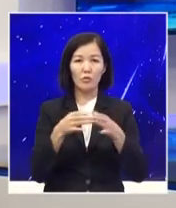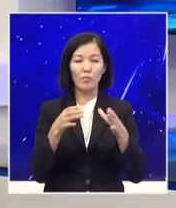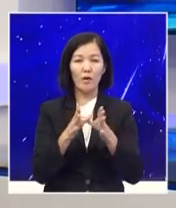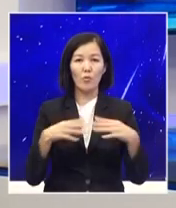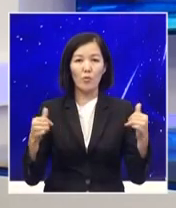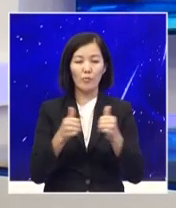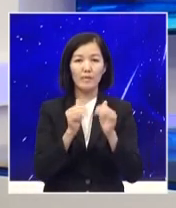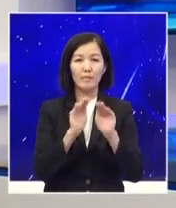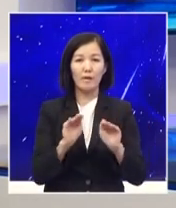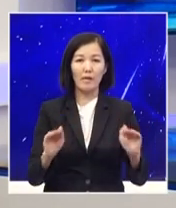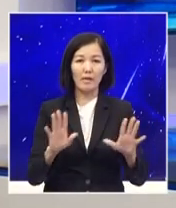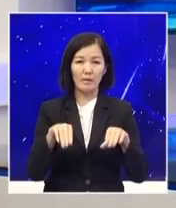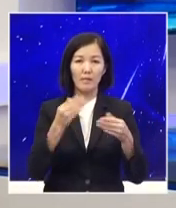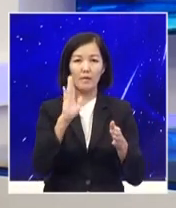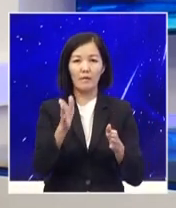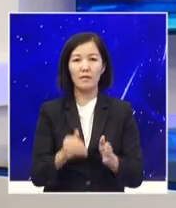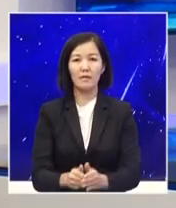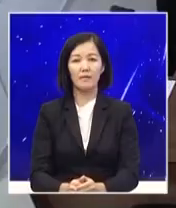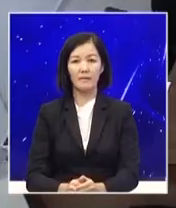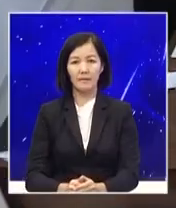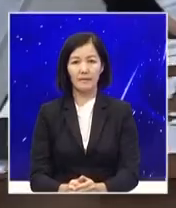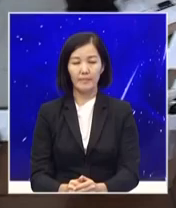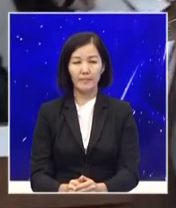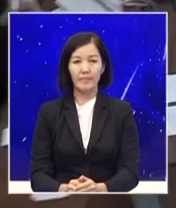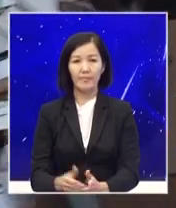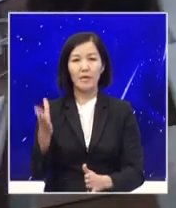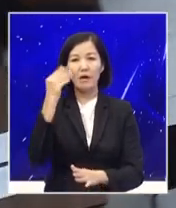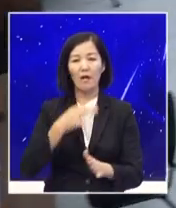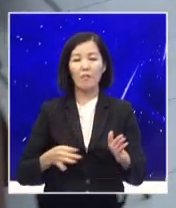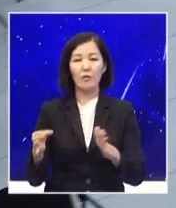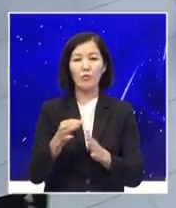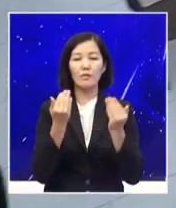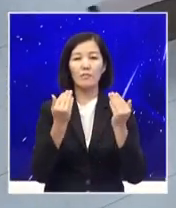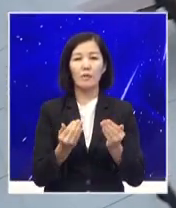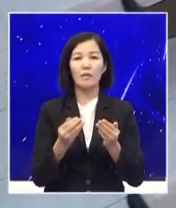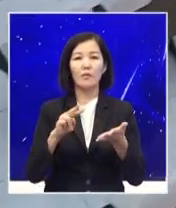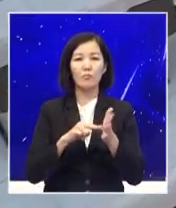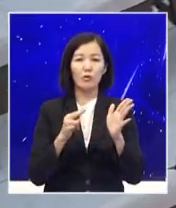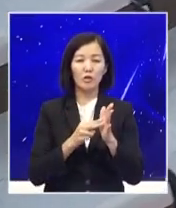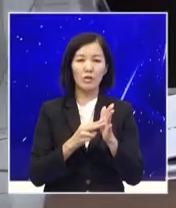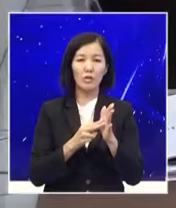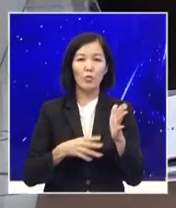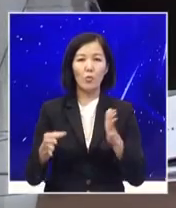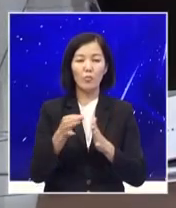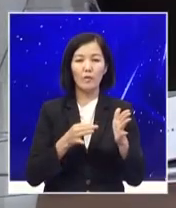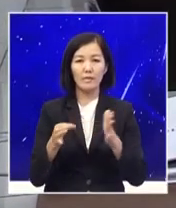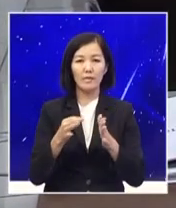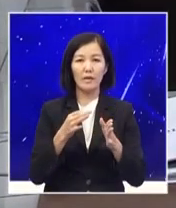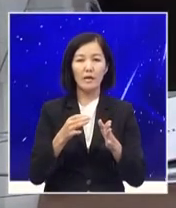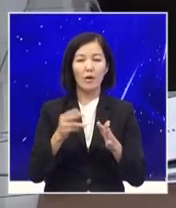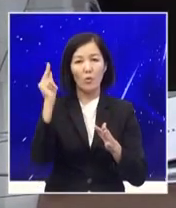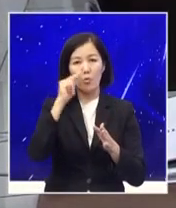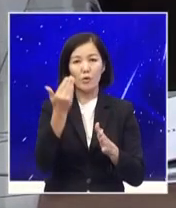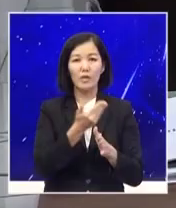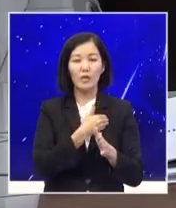жататын отбасы балаларына беріледі. Алматы облысында биыл жергілікті бюджет есебінен білім алғысы келетіндер көп.